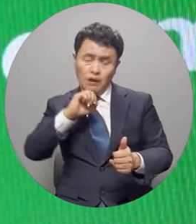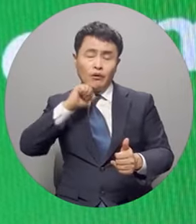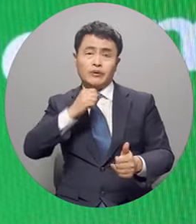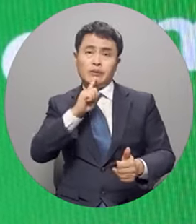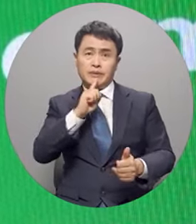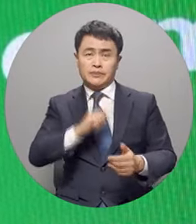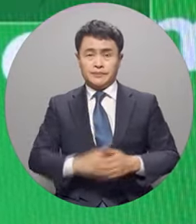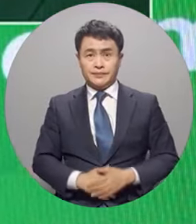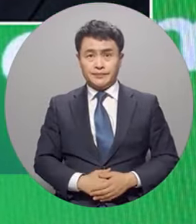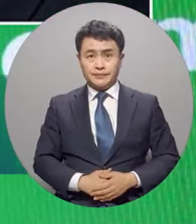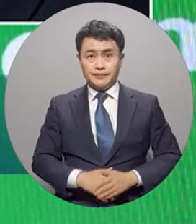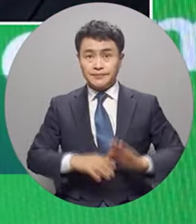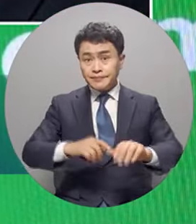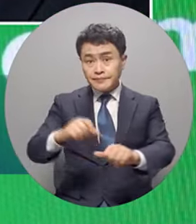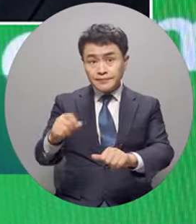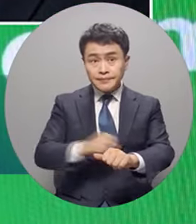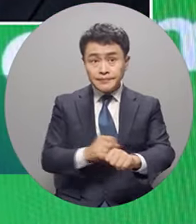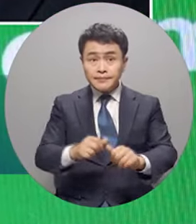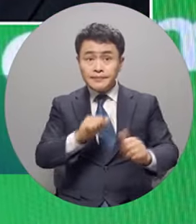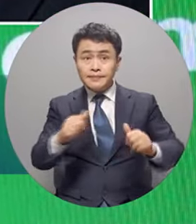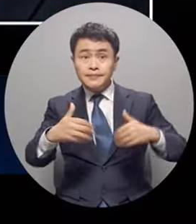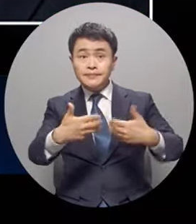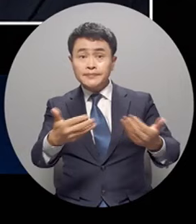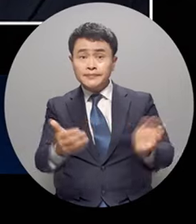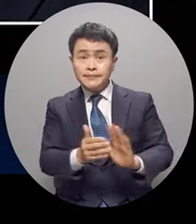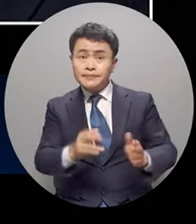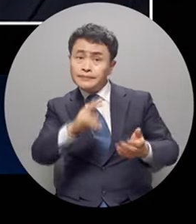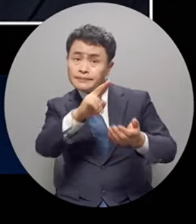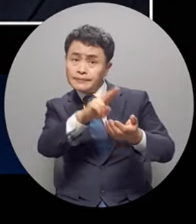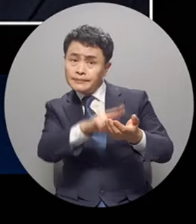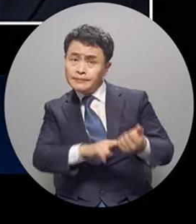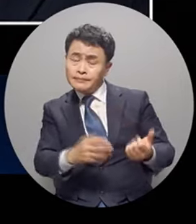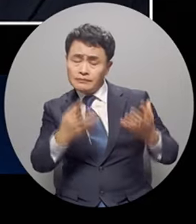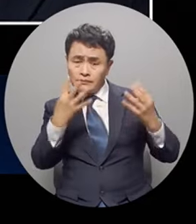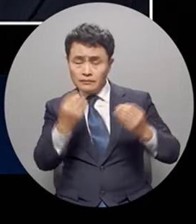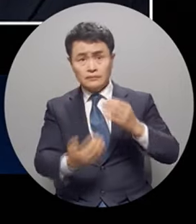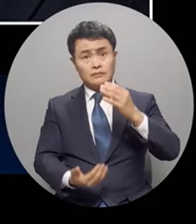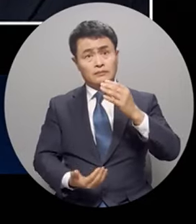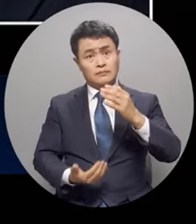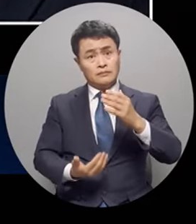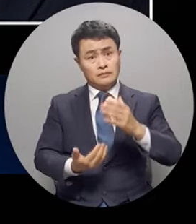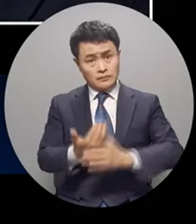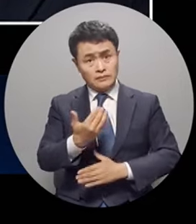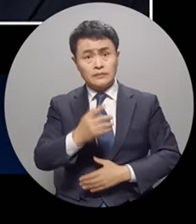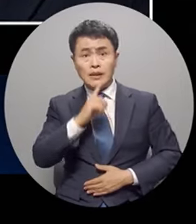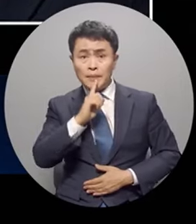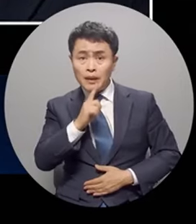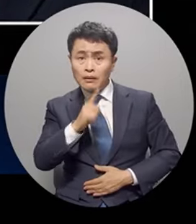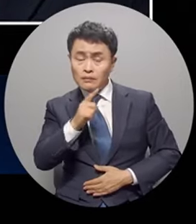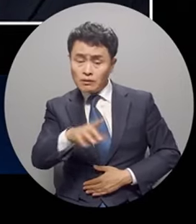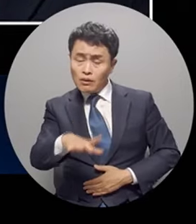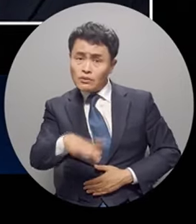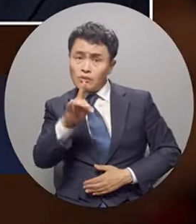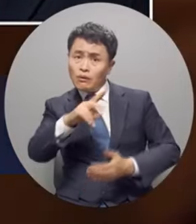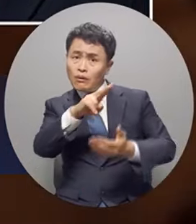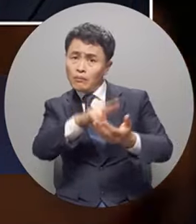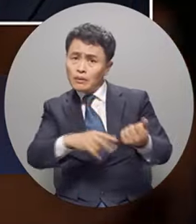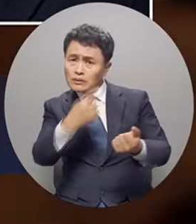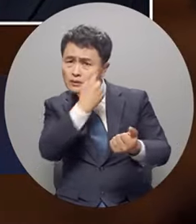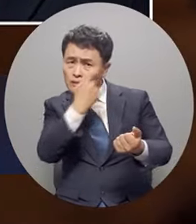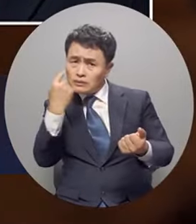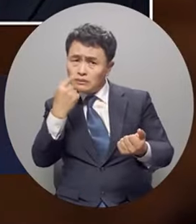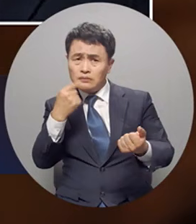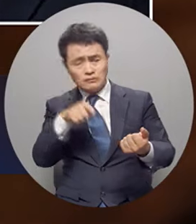않습니다 특정 증권사에서 매도가 많이 나왔다라는 거는 이게 선행 매매에 증거가